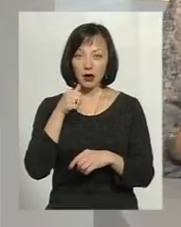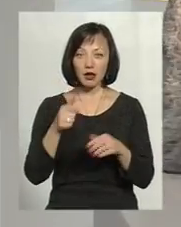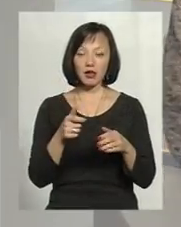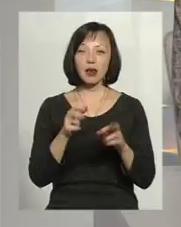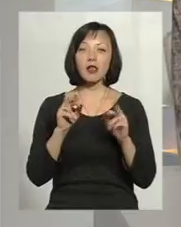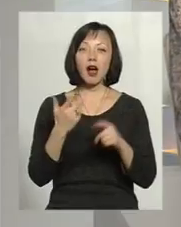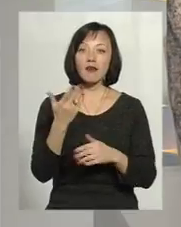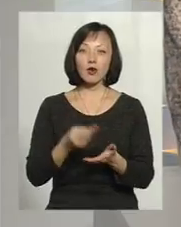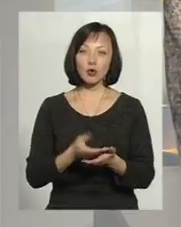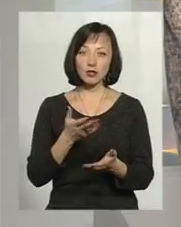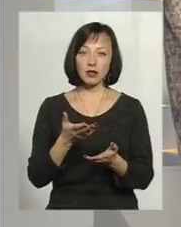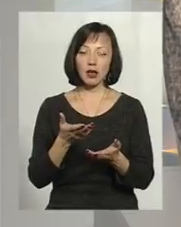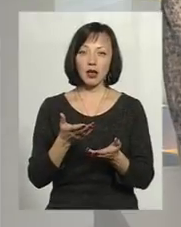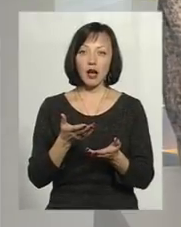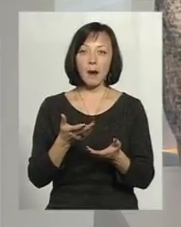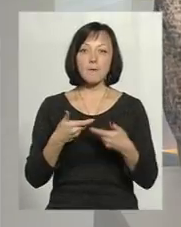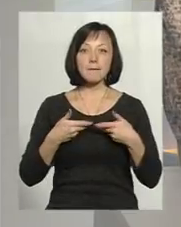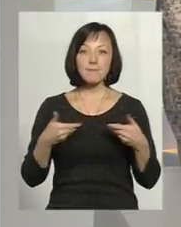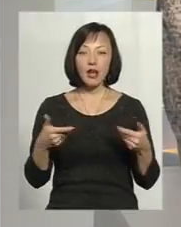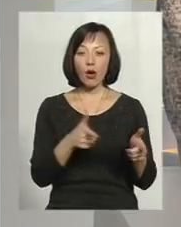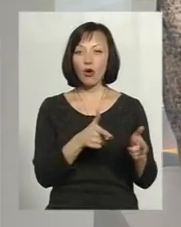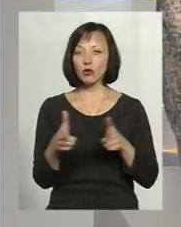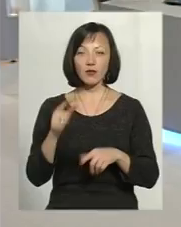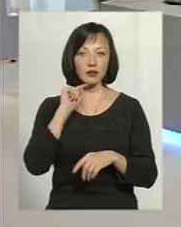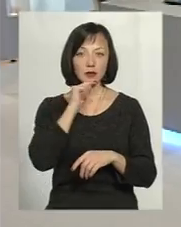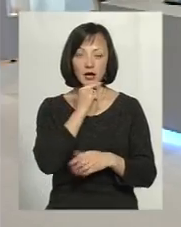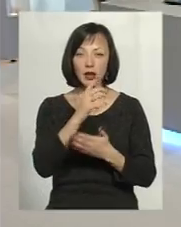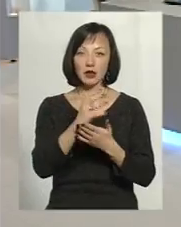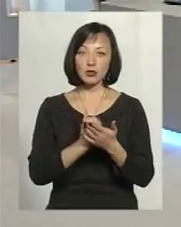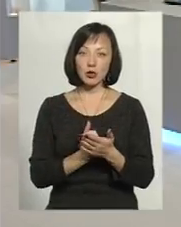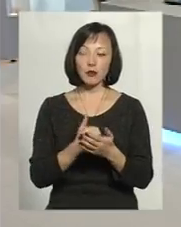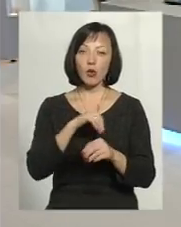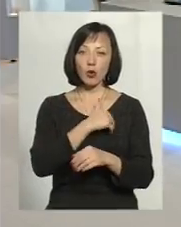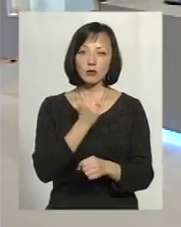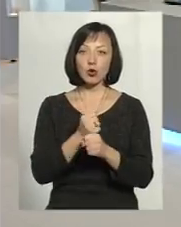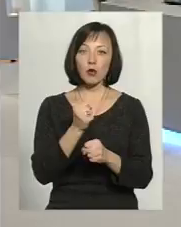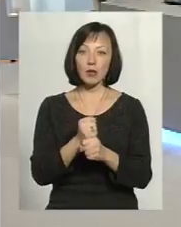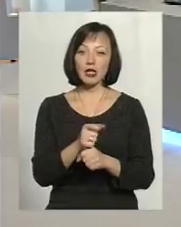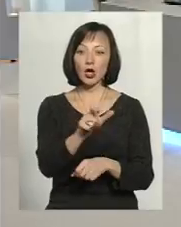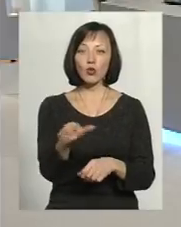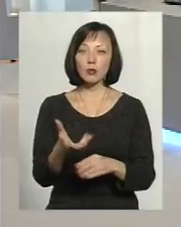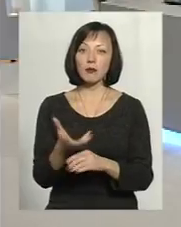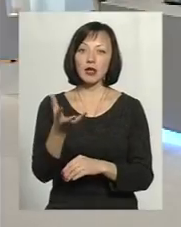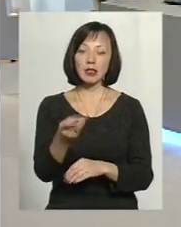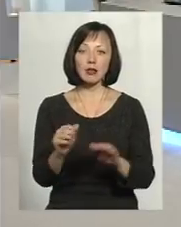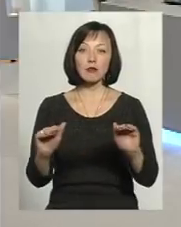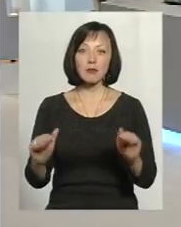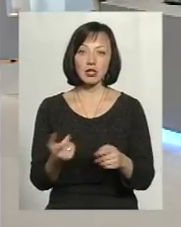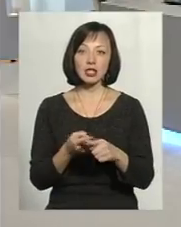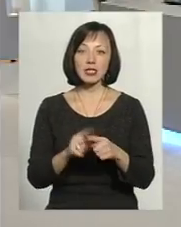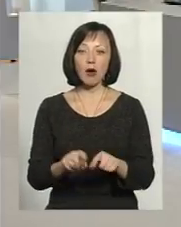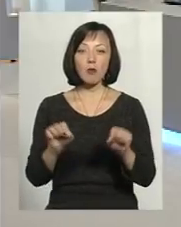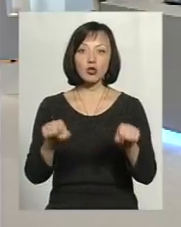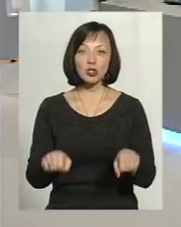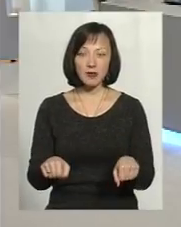програми, як ви її оцінюєте? Ми готові не заощаджувати ресурс на енергозбереження. Ми хочемо робити все можливе, аби люди платили менше. Бо це